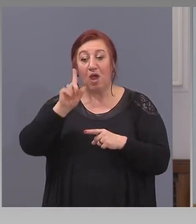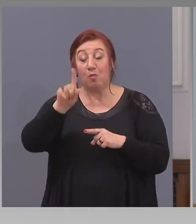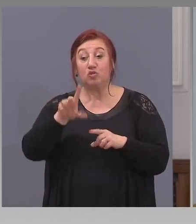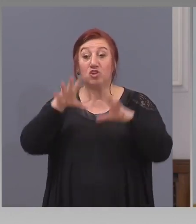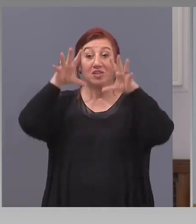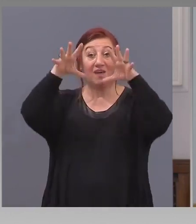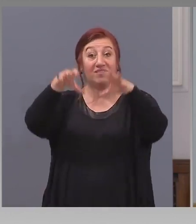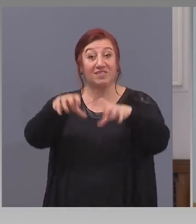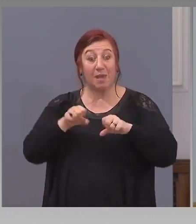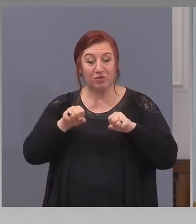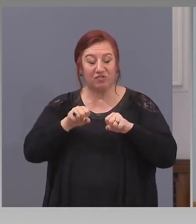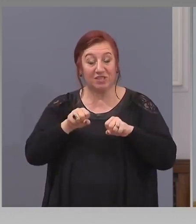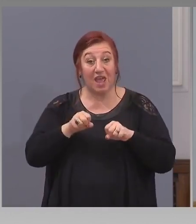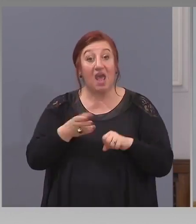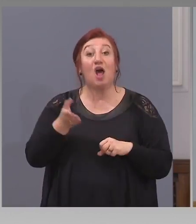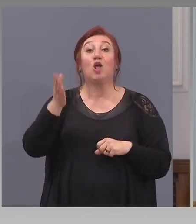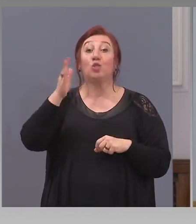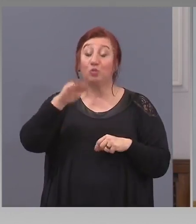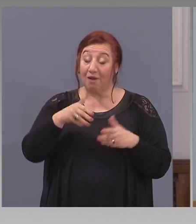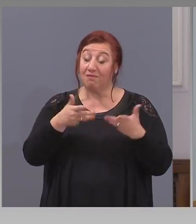тогава какво ще те правим?